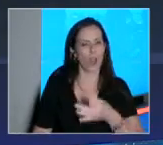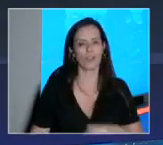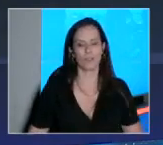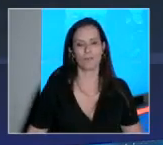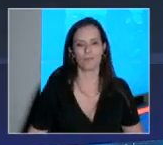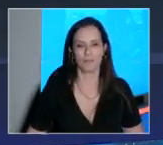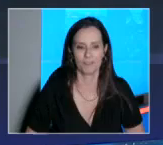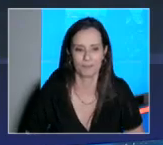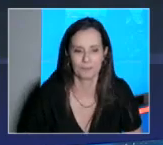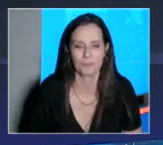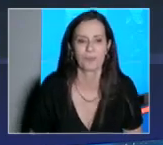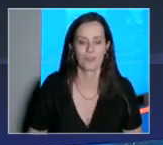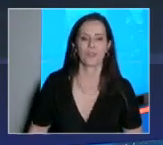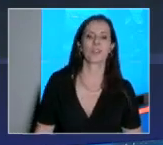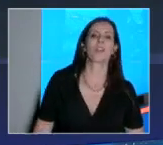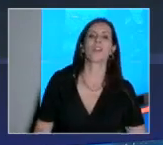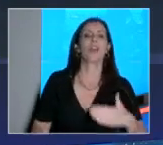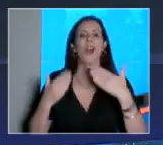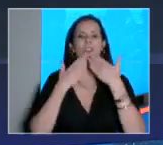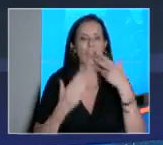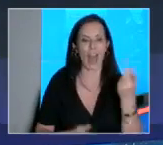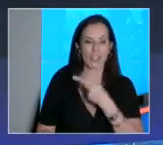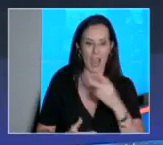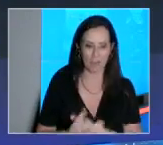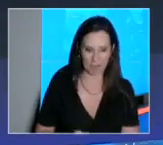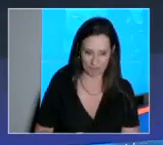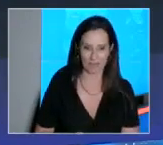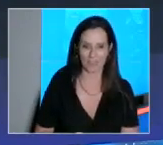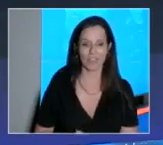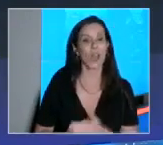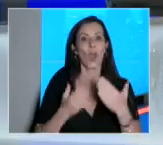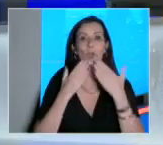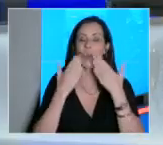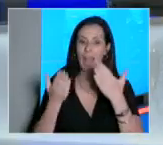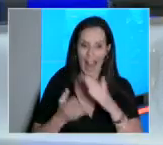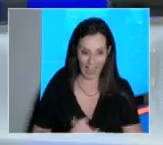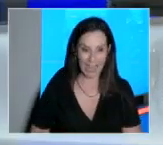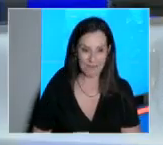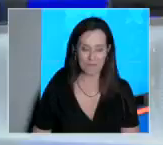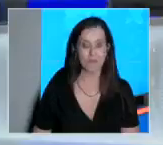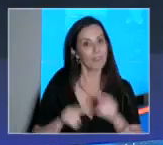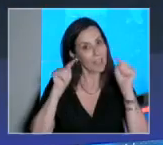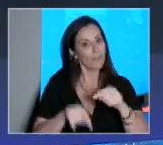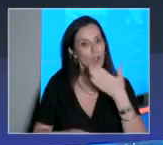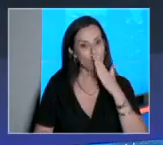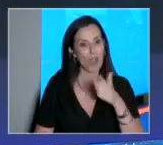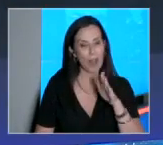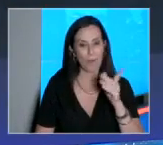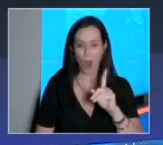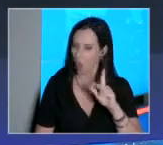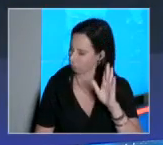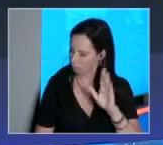אחלה אבנים. אחלה אבנים. פרופסור אלון קדיש, מאיר מיכה, בעלי מסעדת פינאטי, תודה רבה לכם. תבואו לירושלים, גם לא